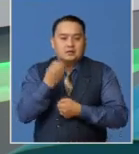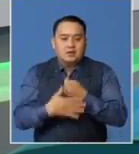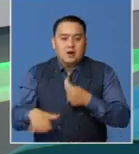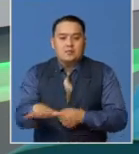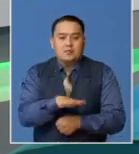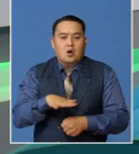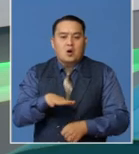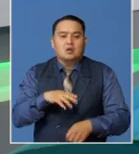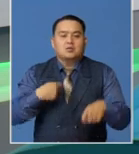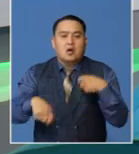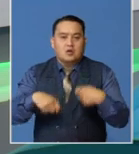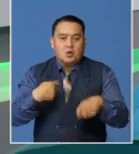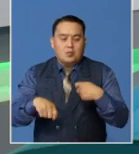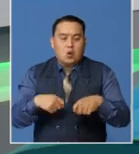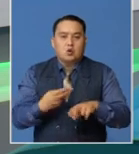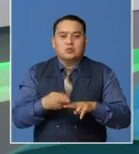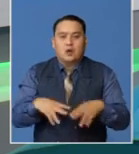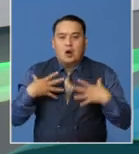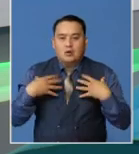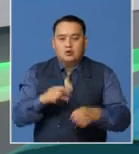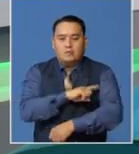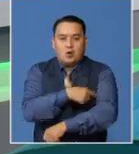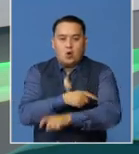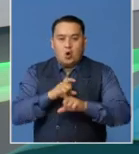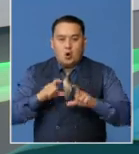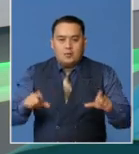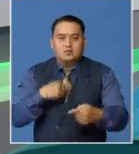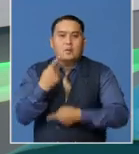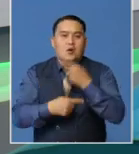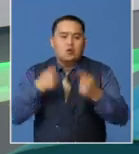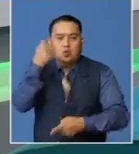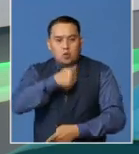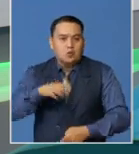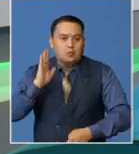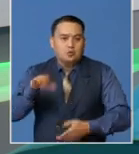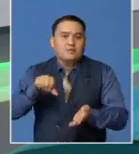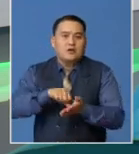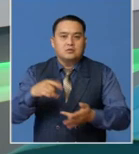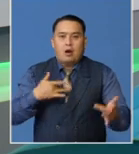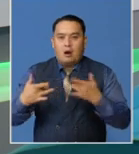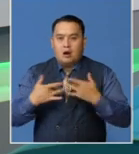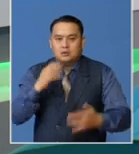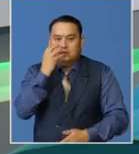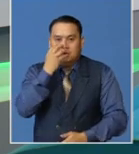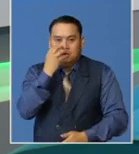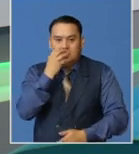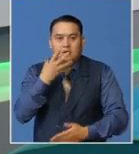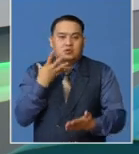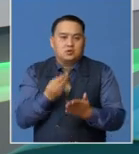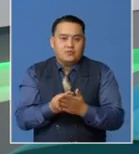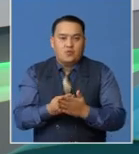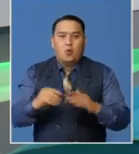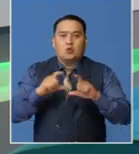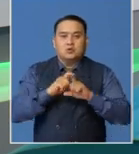галереи торговые дома и оздоровительный комплекс а в следующем уже будут выступать артисты цирка под собственным